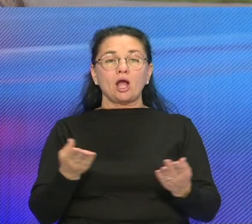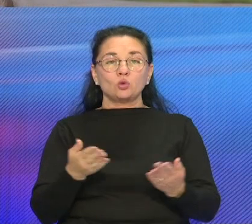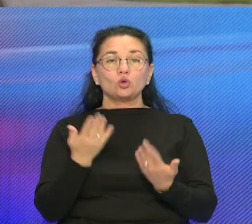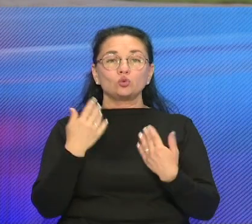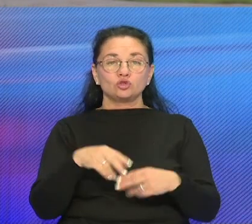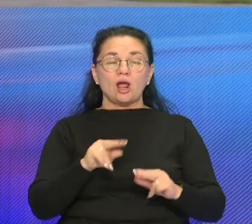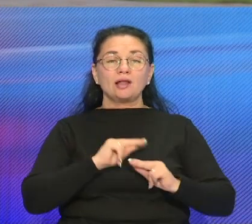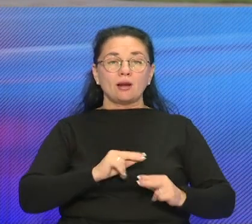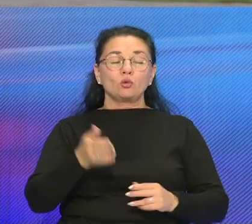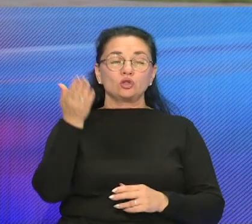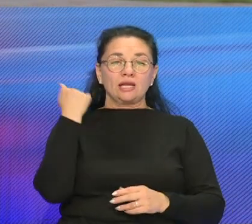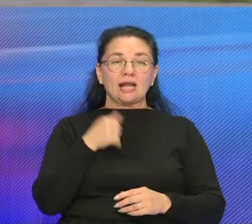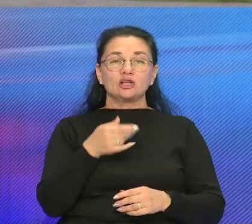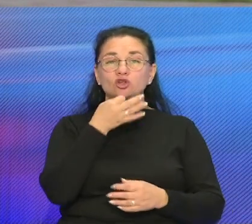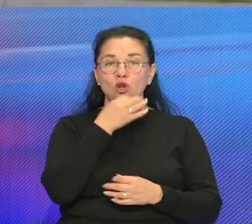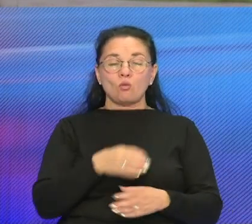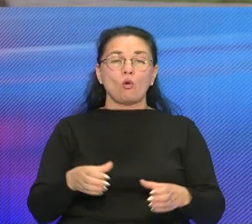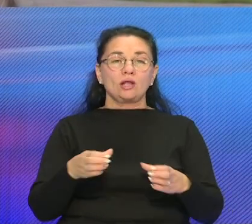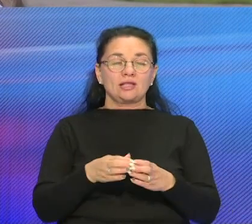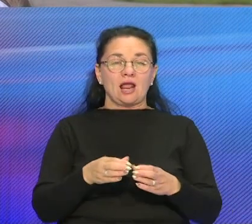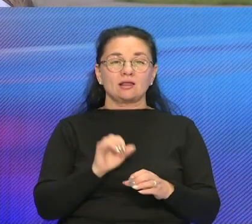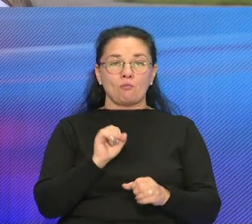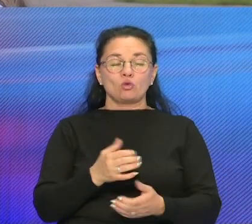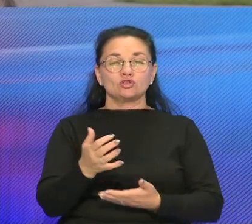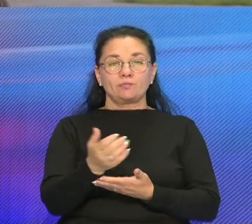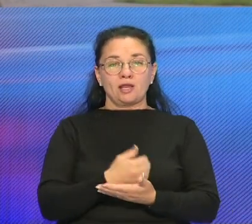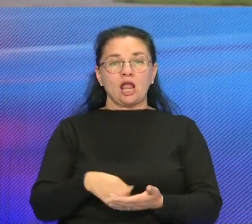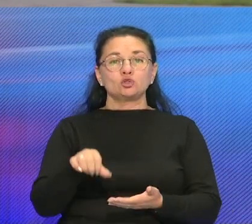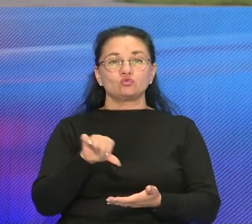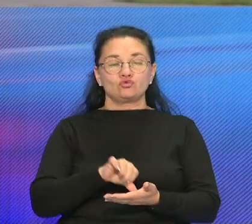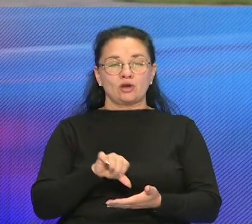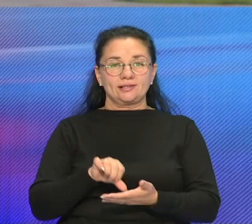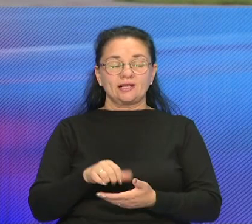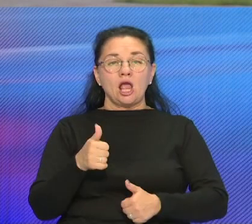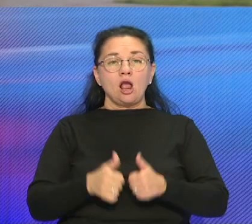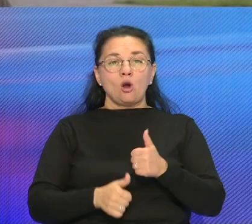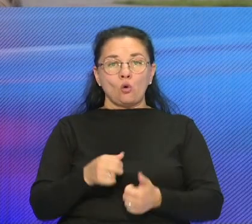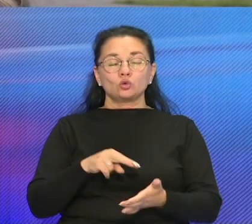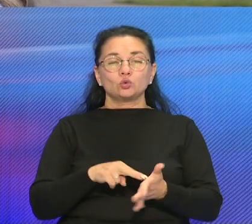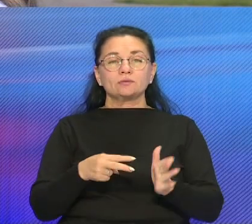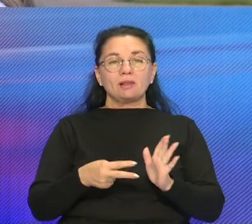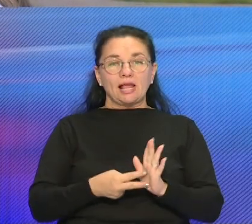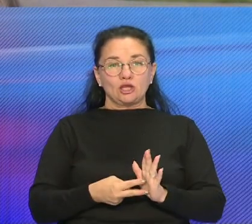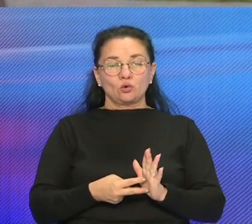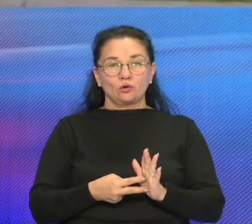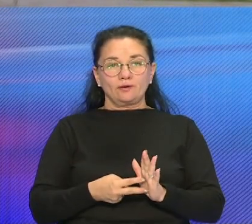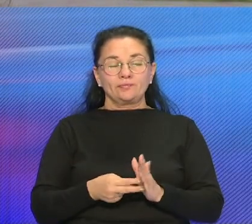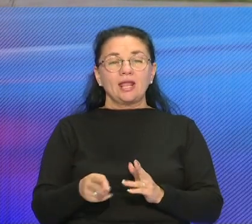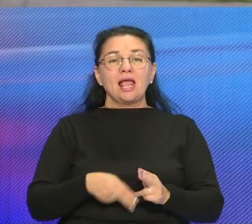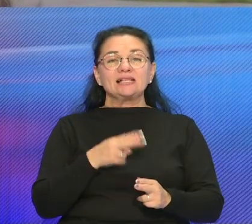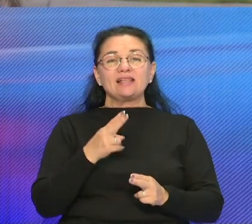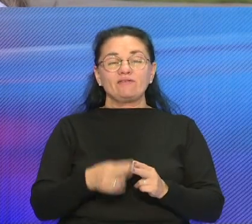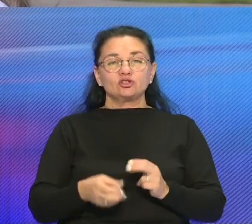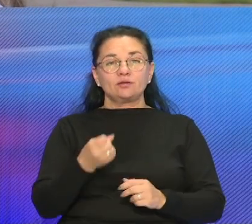И любой отряд в любой номинации может принять уже участие. Конкурс мы планируем завершить